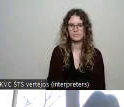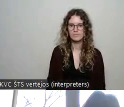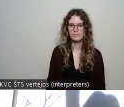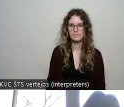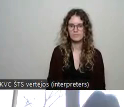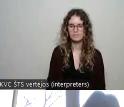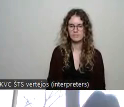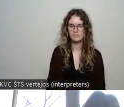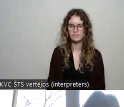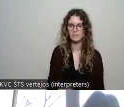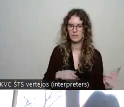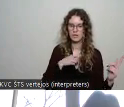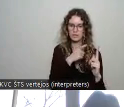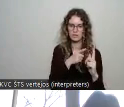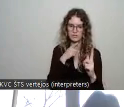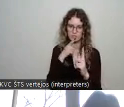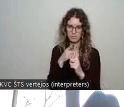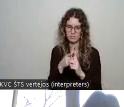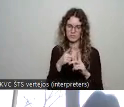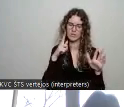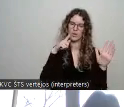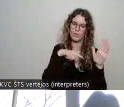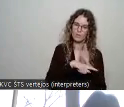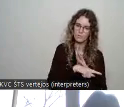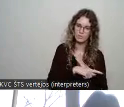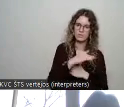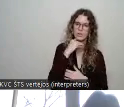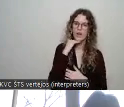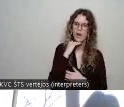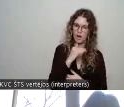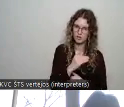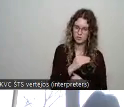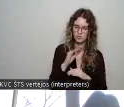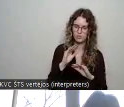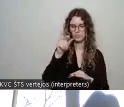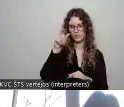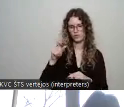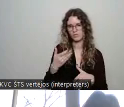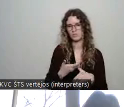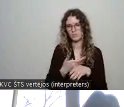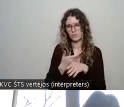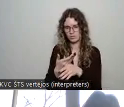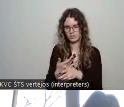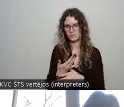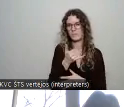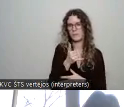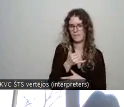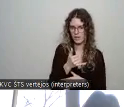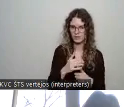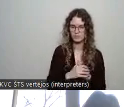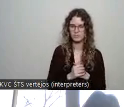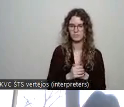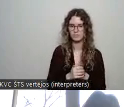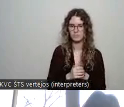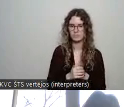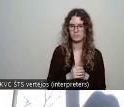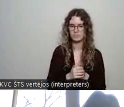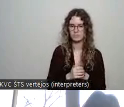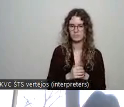aiškus tikslai, turinys, mokymo metodai ir vertinimai. Ir tai tikrai reiškia mokymo